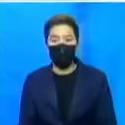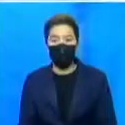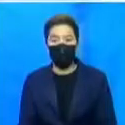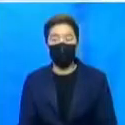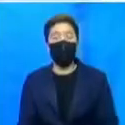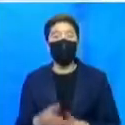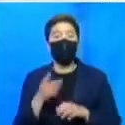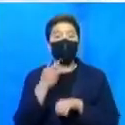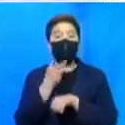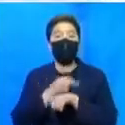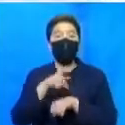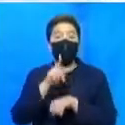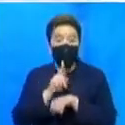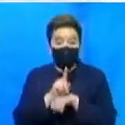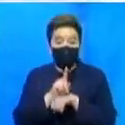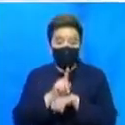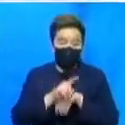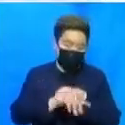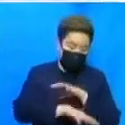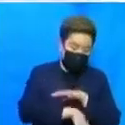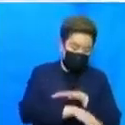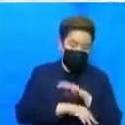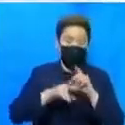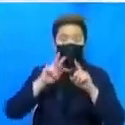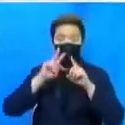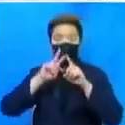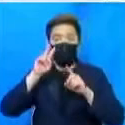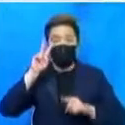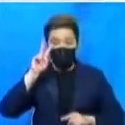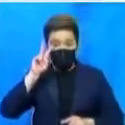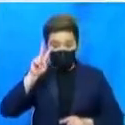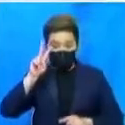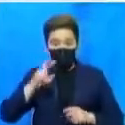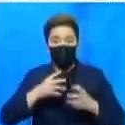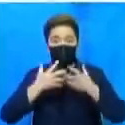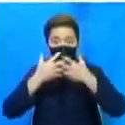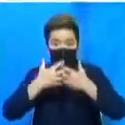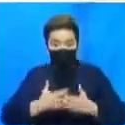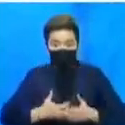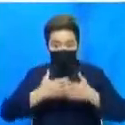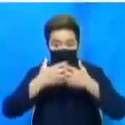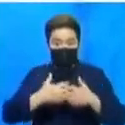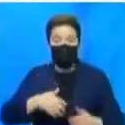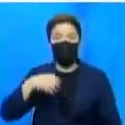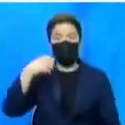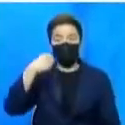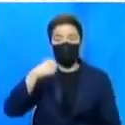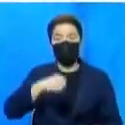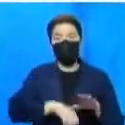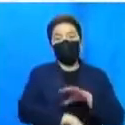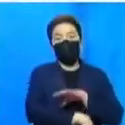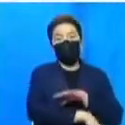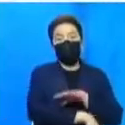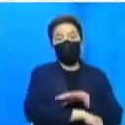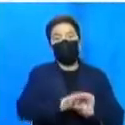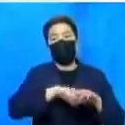ประธานกรรมการสุ่มจับลูกบอลลูกที่2ใช้กับเครื่องออกรางวัลหลัก10หมายเลข